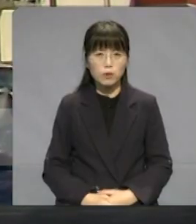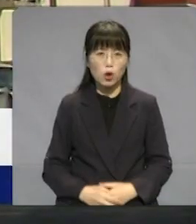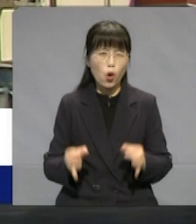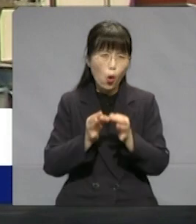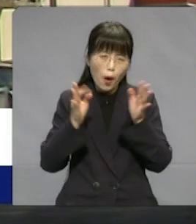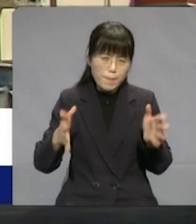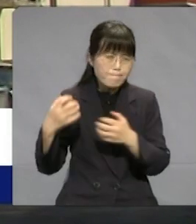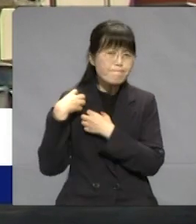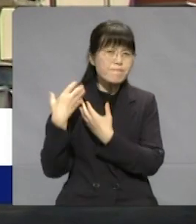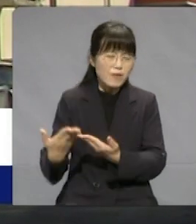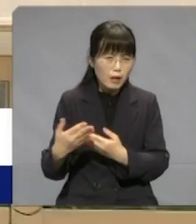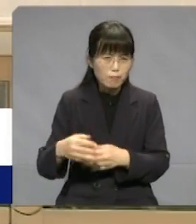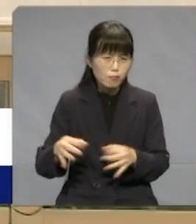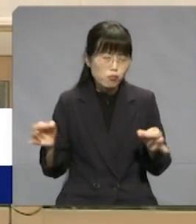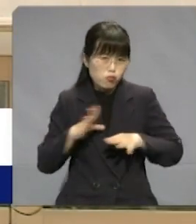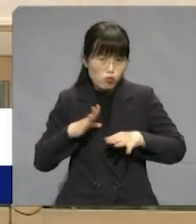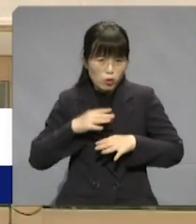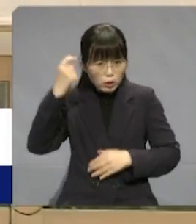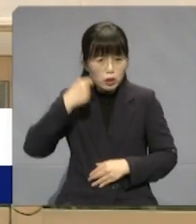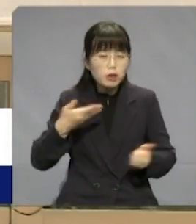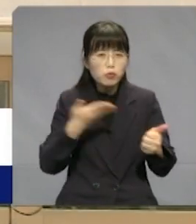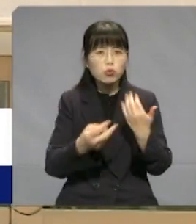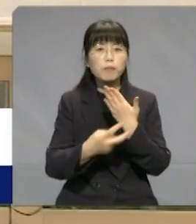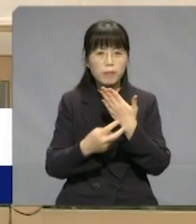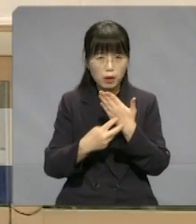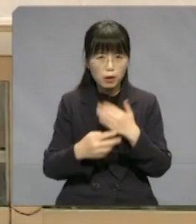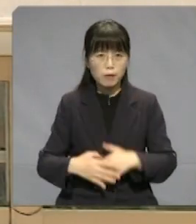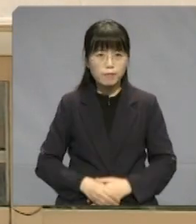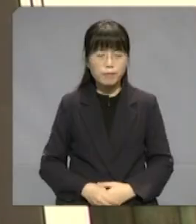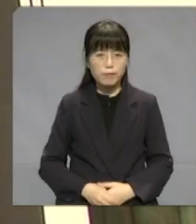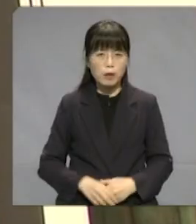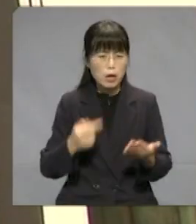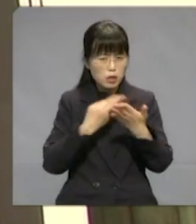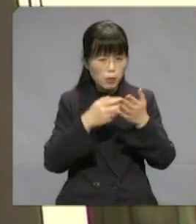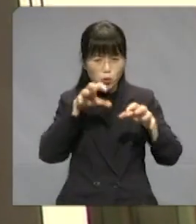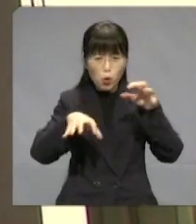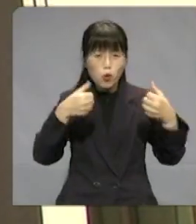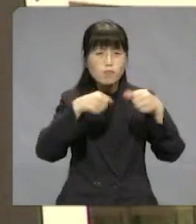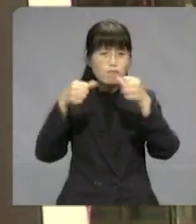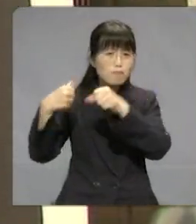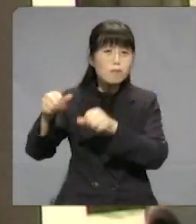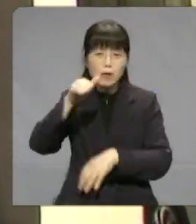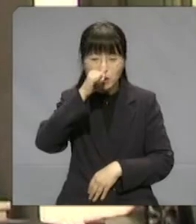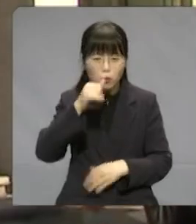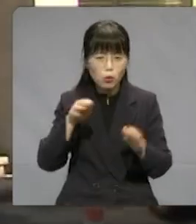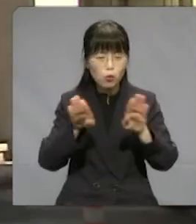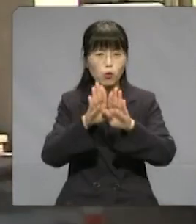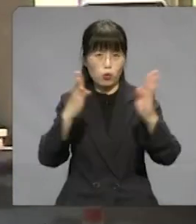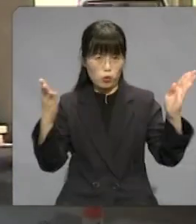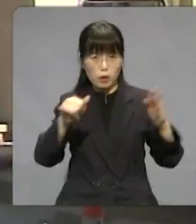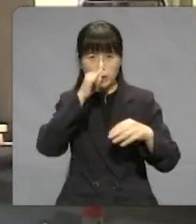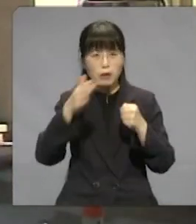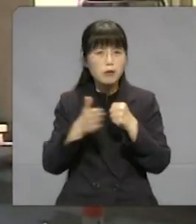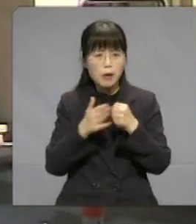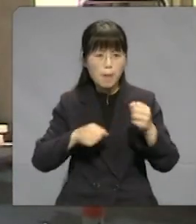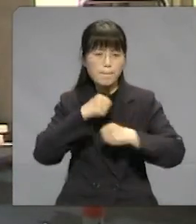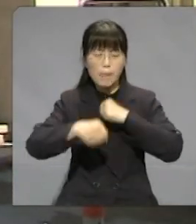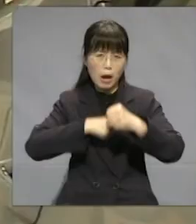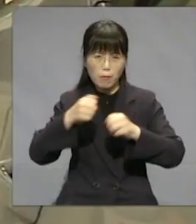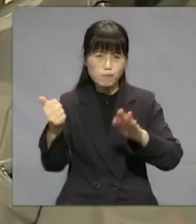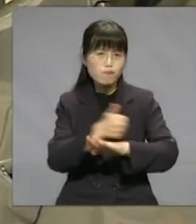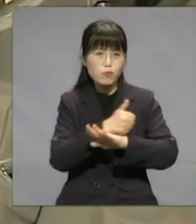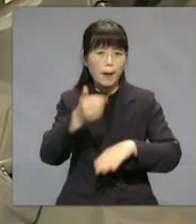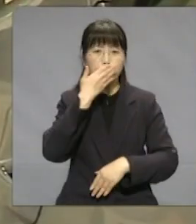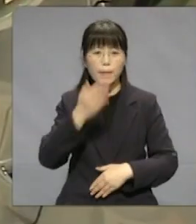오랜 시간 방치돼 음산한 느낌을 주는 병원. 창문 곳곳은 깨져 있고 출입문은 열려 있어 맘대로 드나들